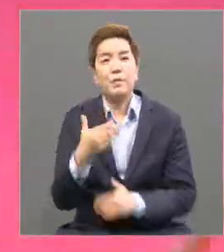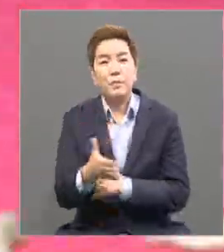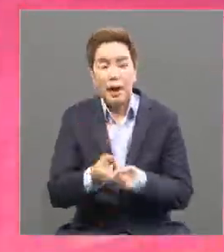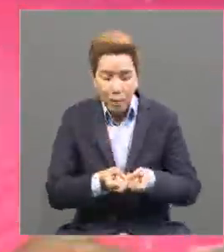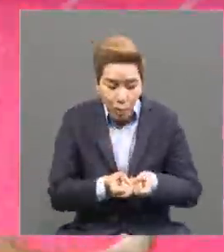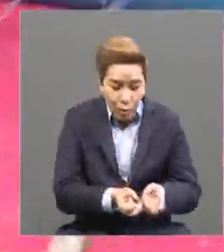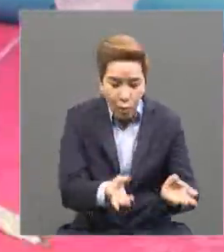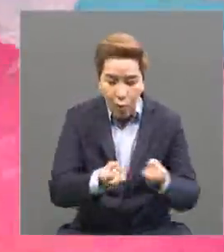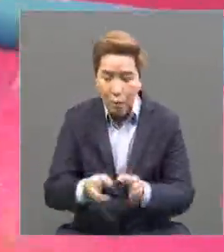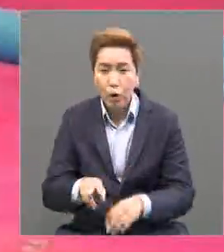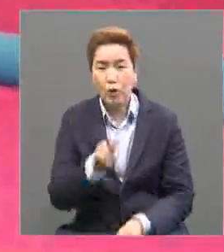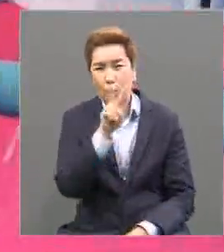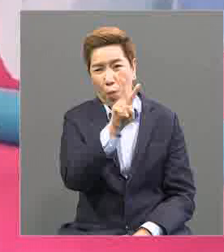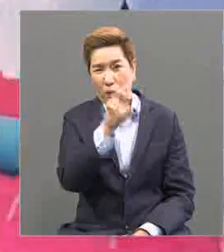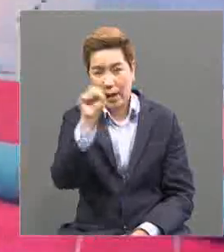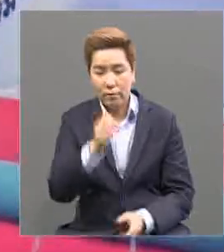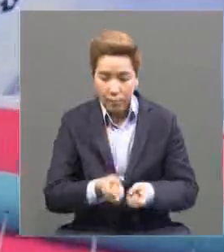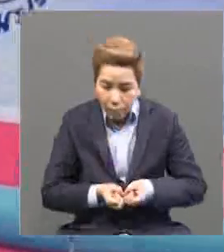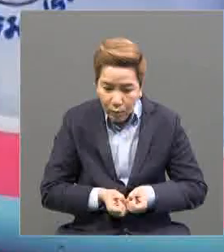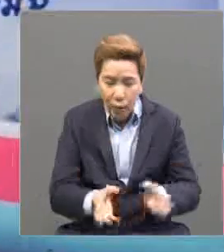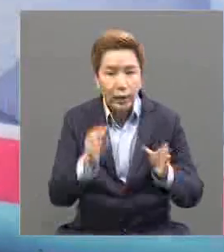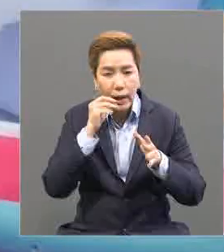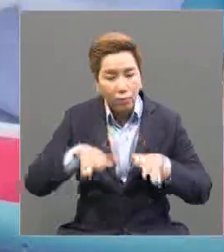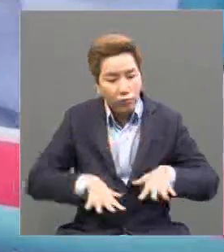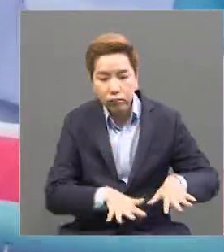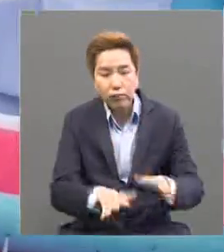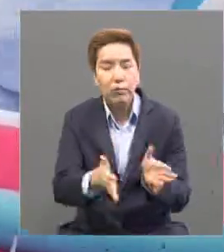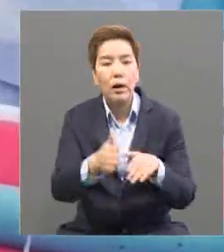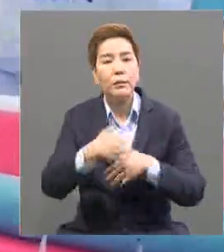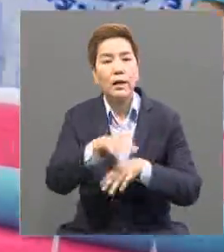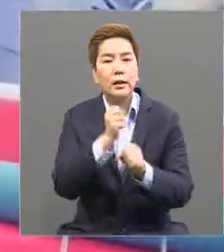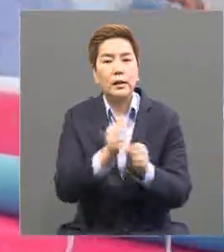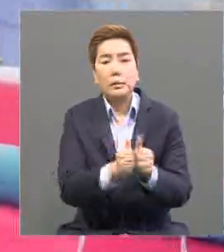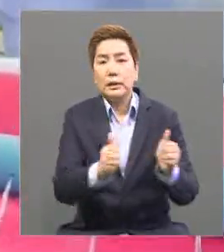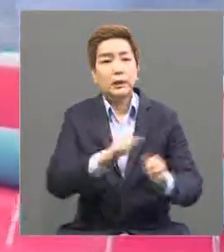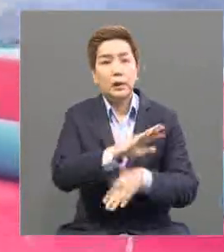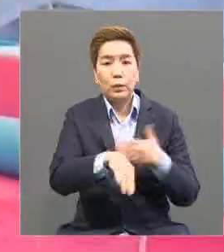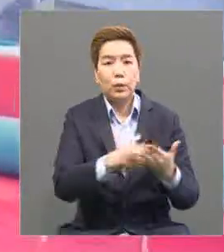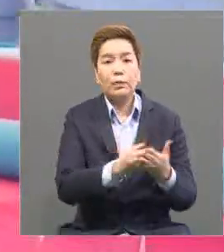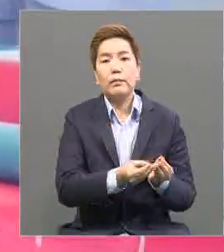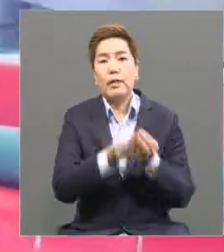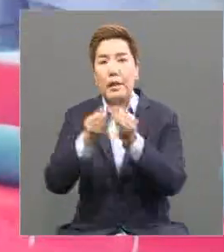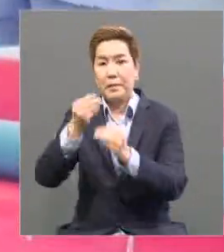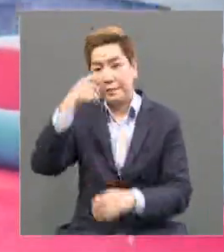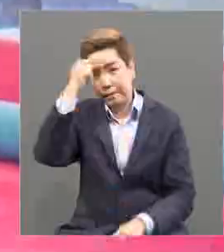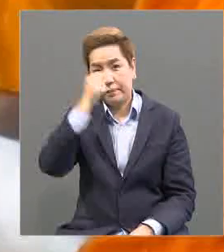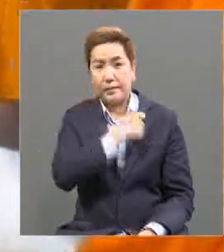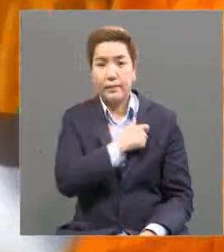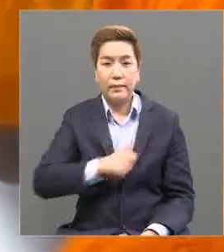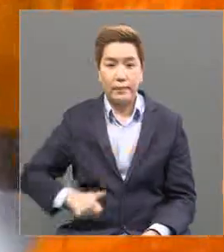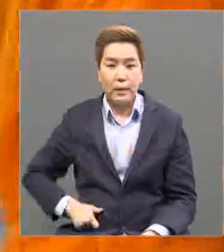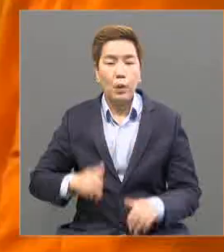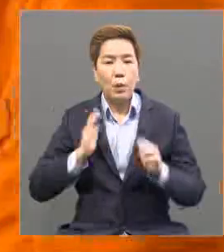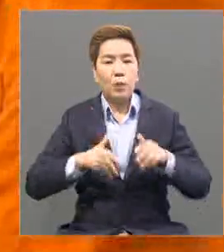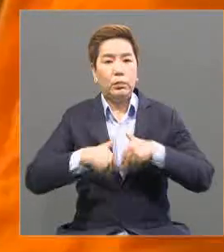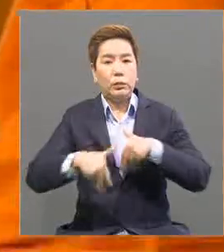ปลาจำนวน 200,000 ตัวลงสู่แม่น้ำเจ้าพระยาเพื่อถวายเป็นพระราชกุศลค่ะ ขณะที่ประสบกรณิกร